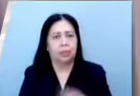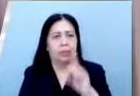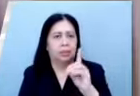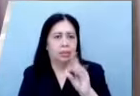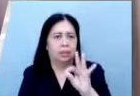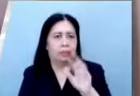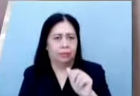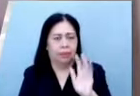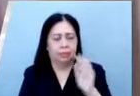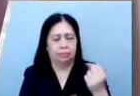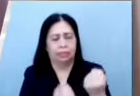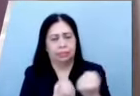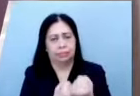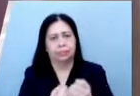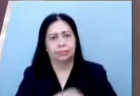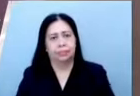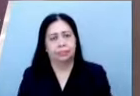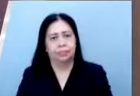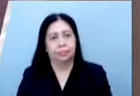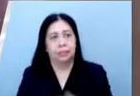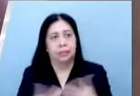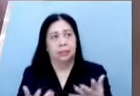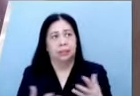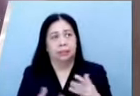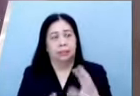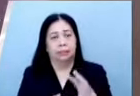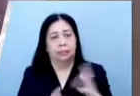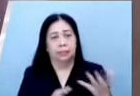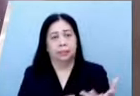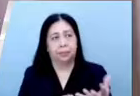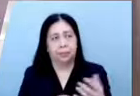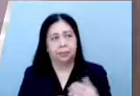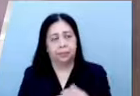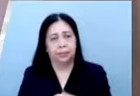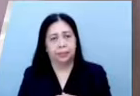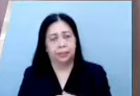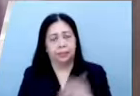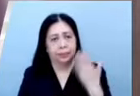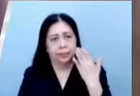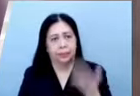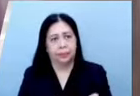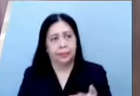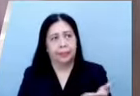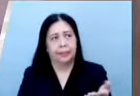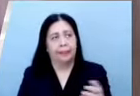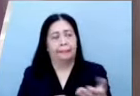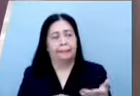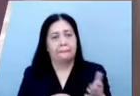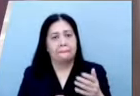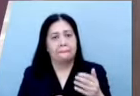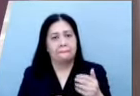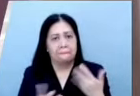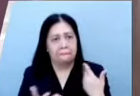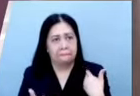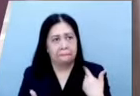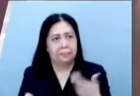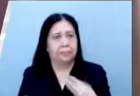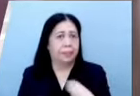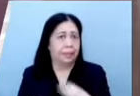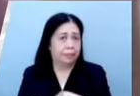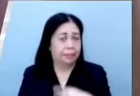ganitong tragedy, sa loss of life at member, active member at ganitong